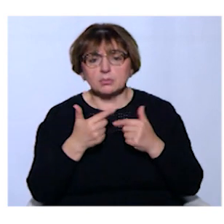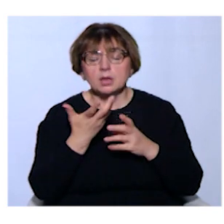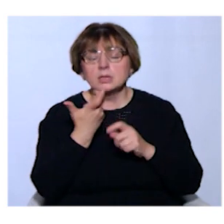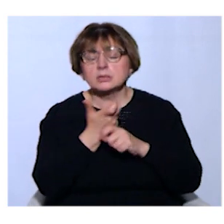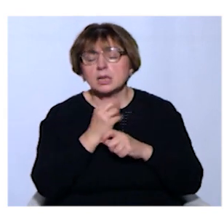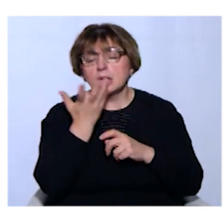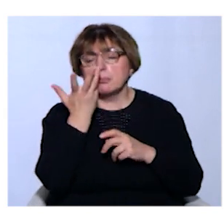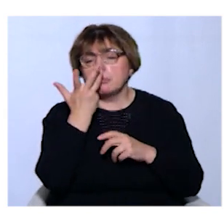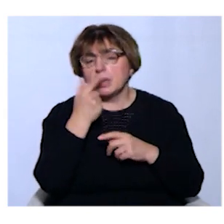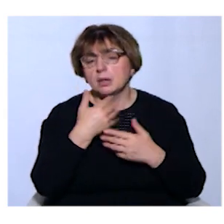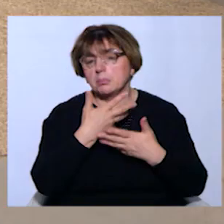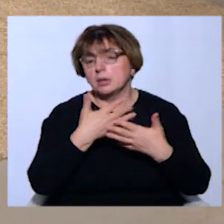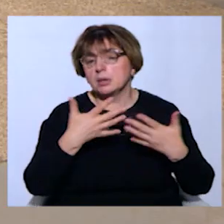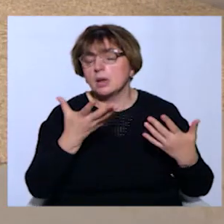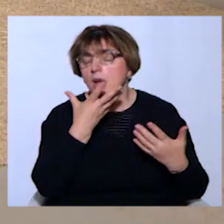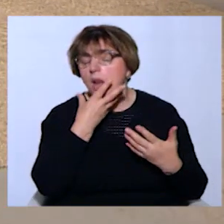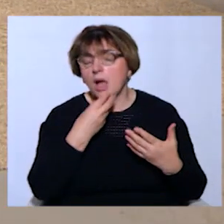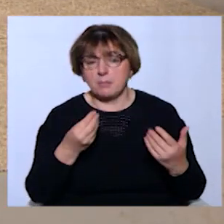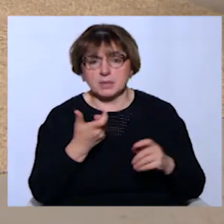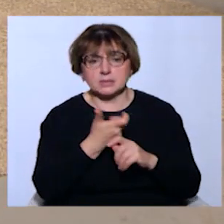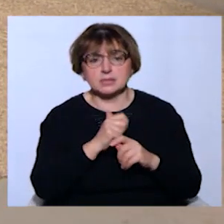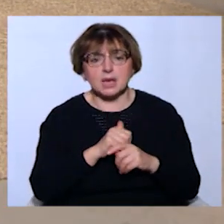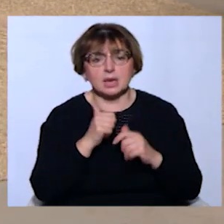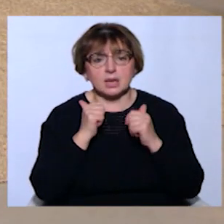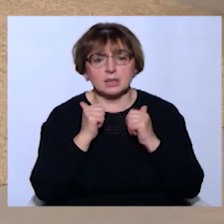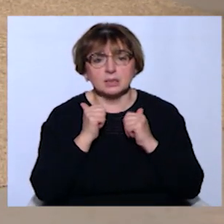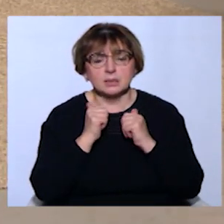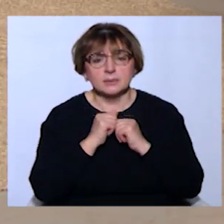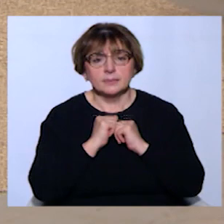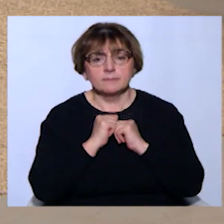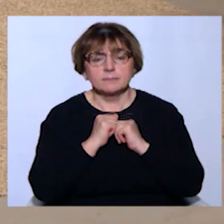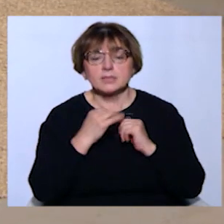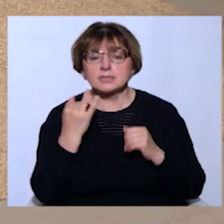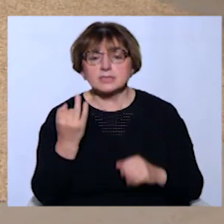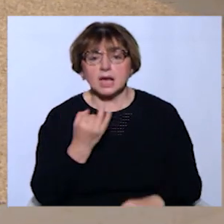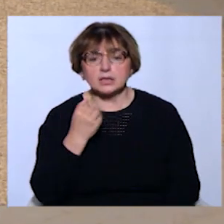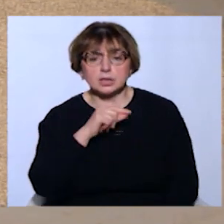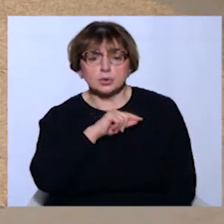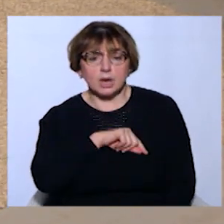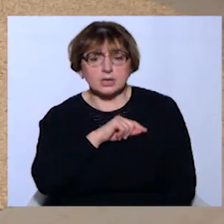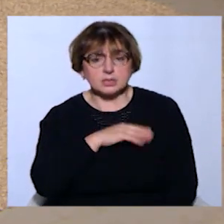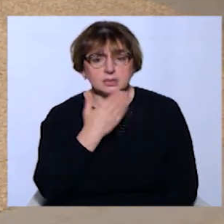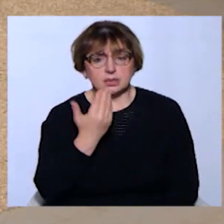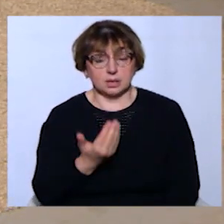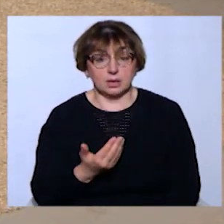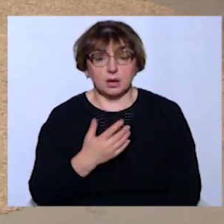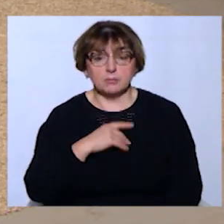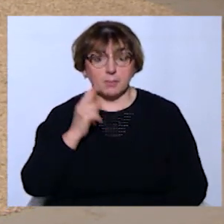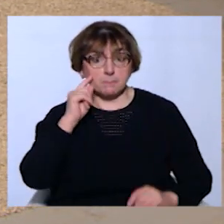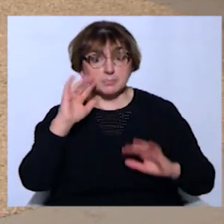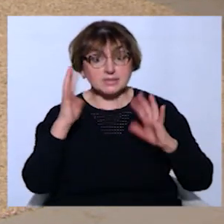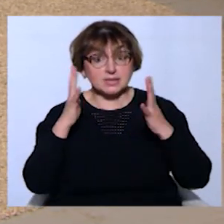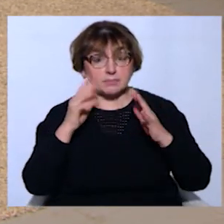ფერები ახასიათებთ, ძალიან ესეთი საინტერესო თვისებები აქვთ, მაგალითად